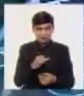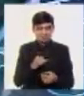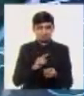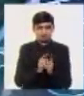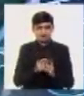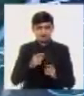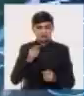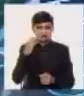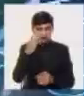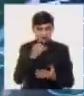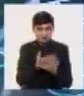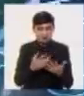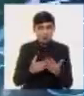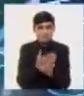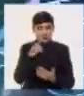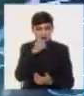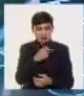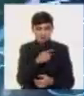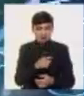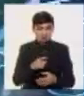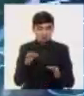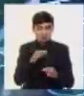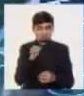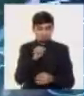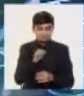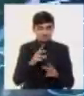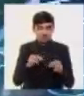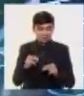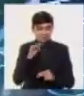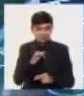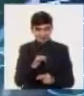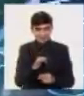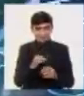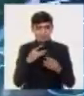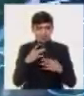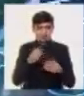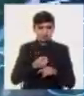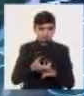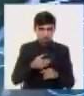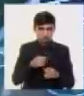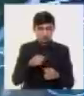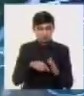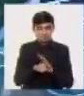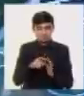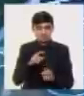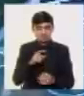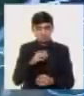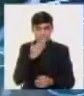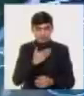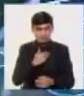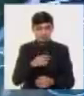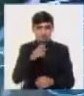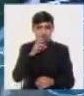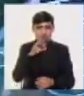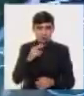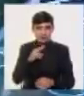исполнения желаний. Пусть в новом году в вашу дверь постучится счастье, а предпраздничный стол украсит любимый напиток